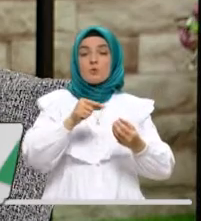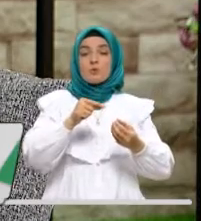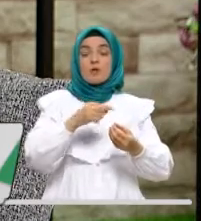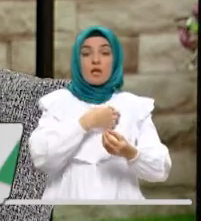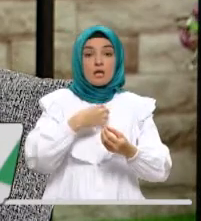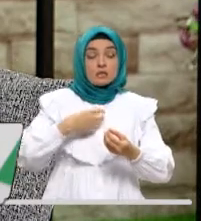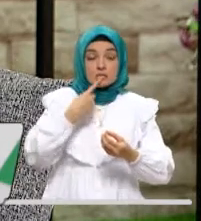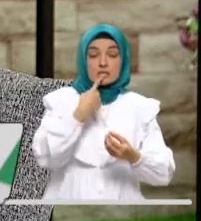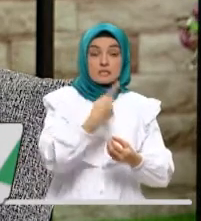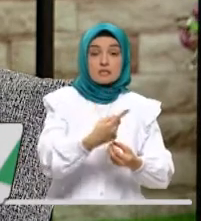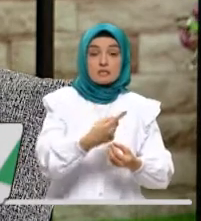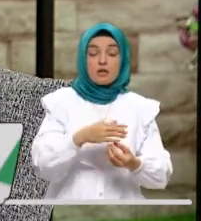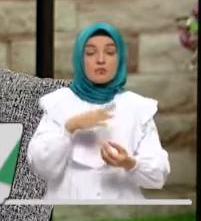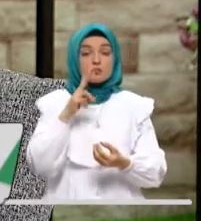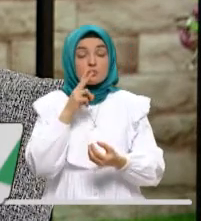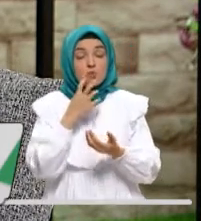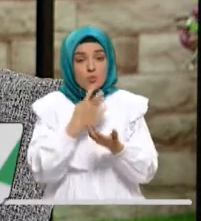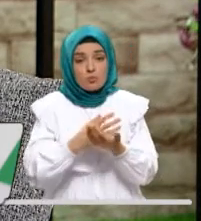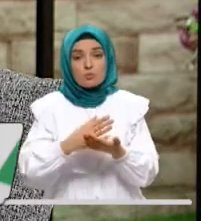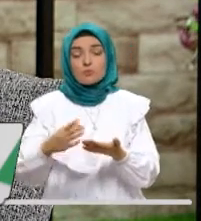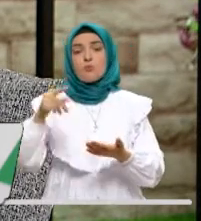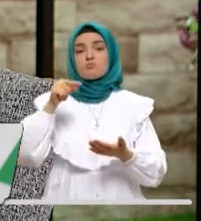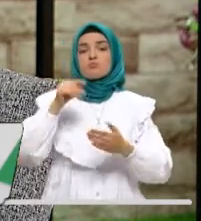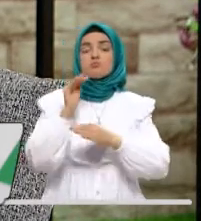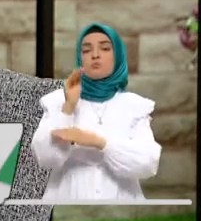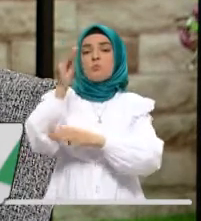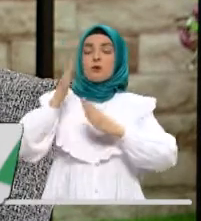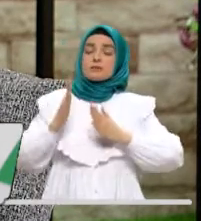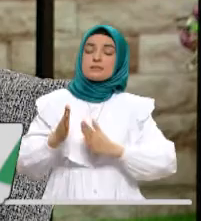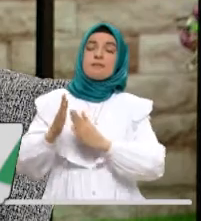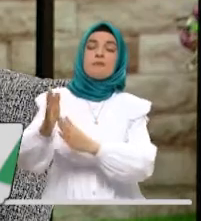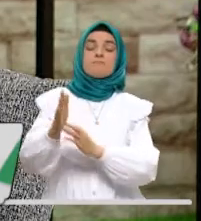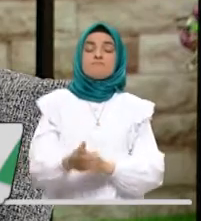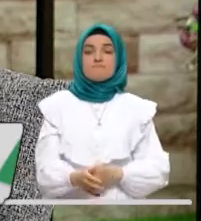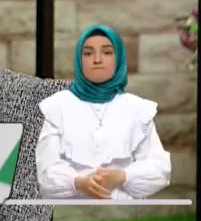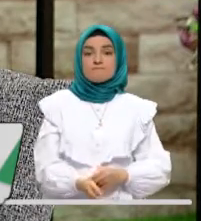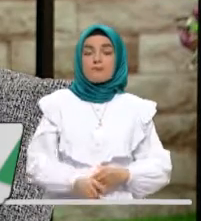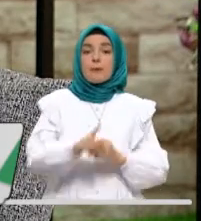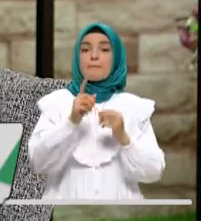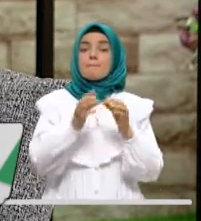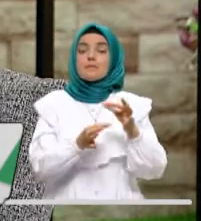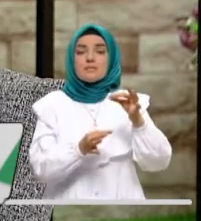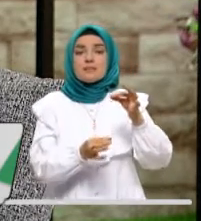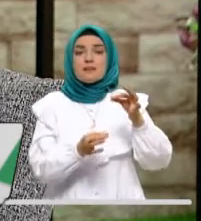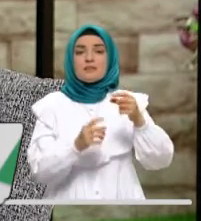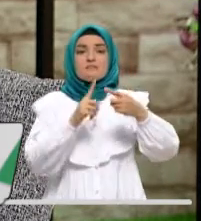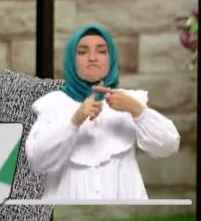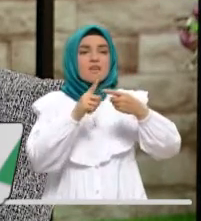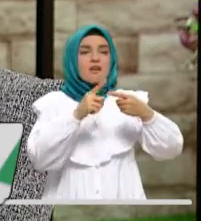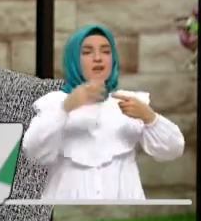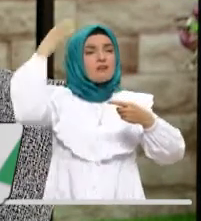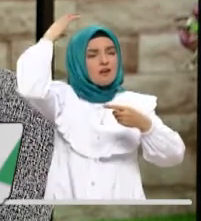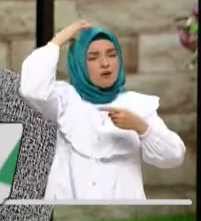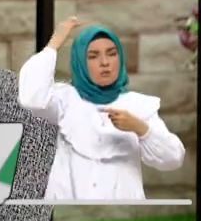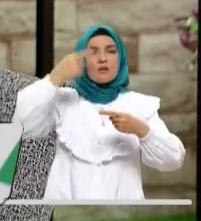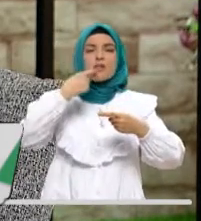anacığım der. Ve ömürlerinin sonuna kadar bu şekilde hayat sürdüler. Yani birilerini Hristiyan'dı, birilerini Yahudi'ydi, şöyle